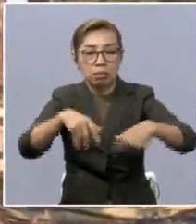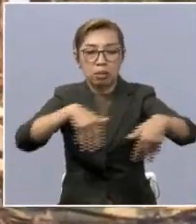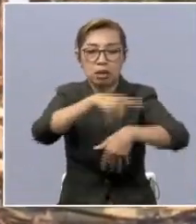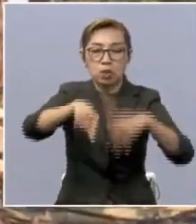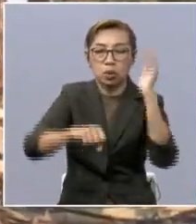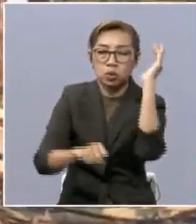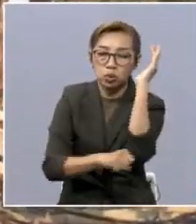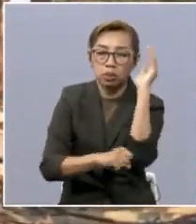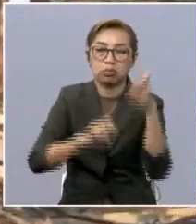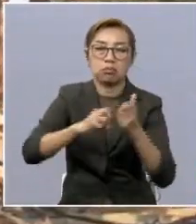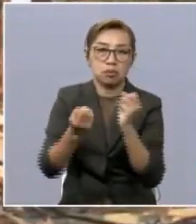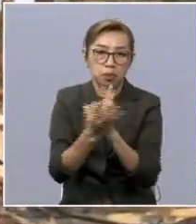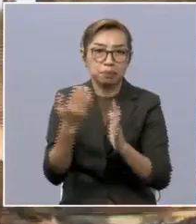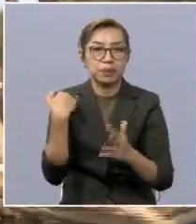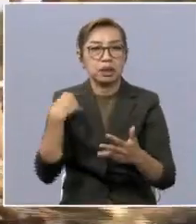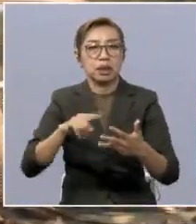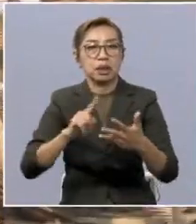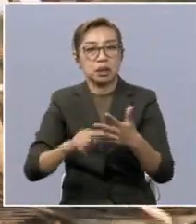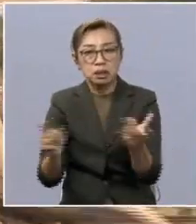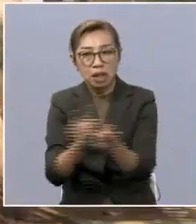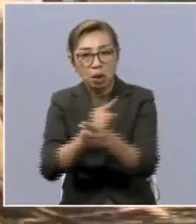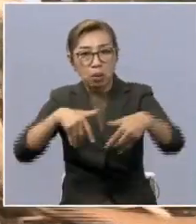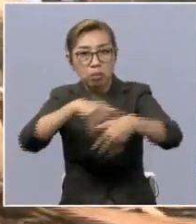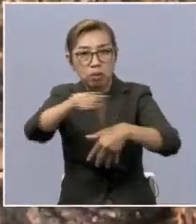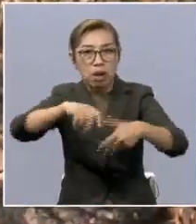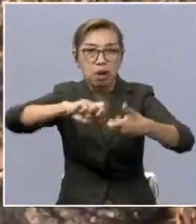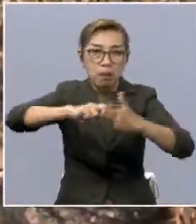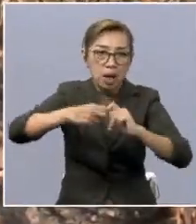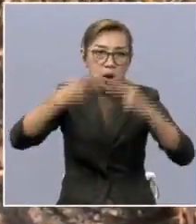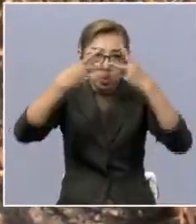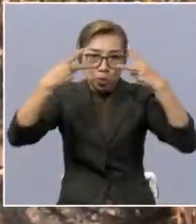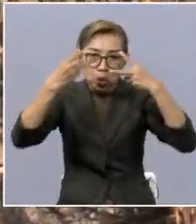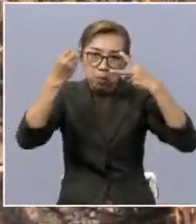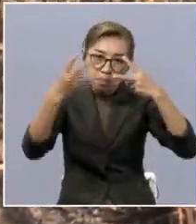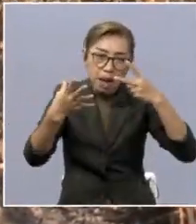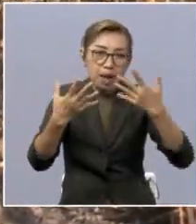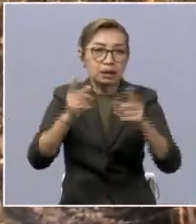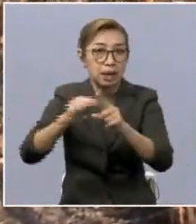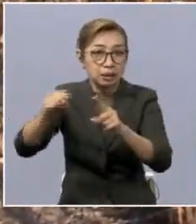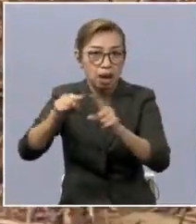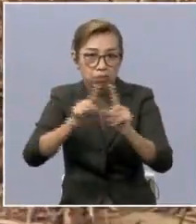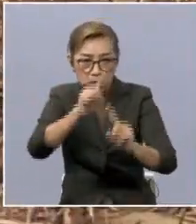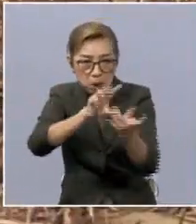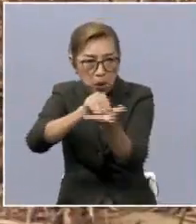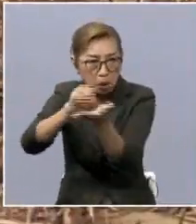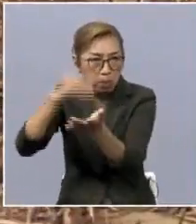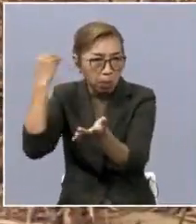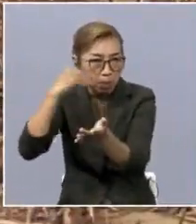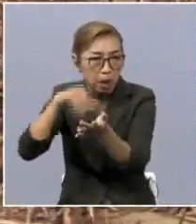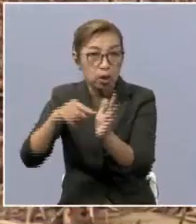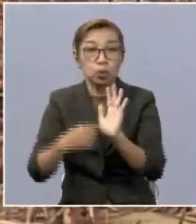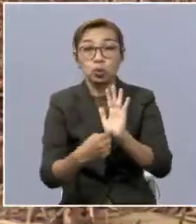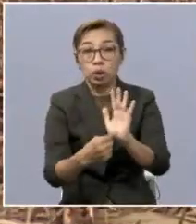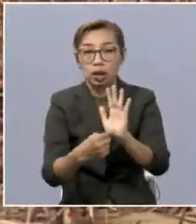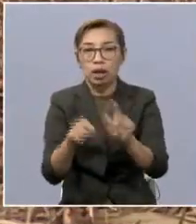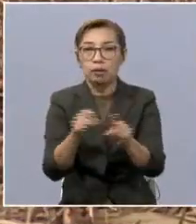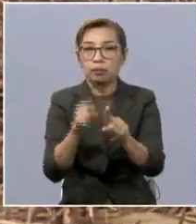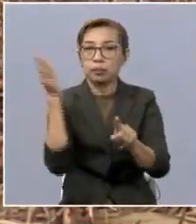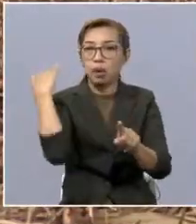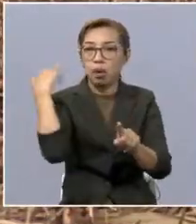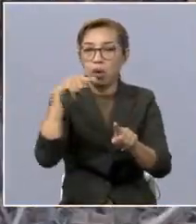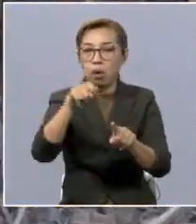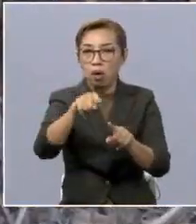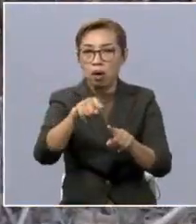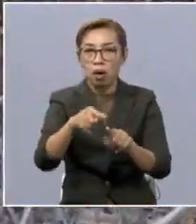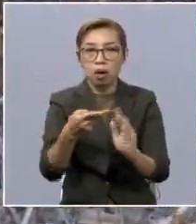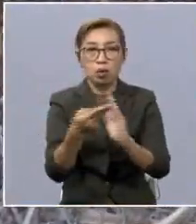ยเป็นอย่างยิ่งปัญหาด้านสังคมอาชญากรรมมีแนวโน้มรุนแรงครับสถิติเกิดขึ้นบ่อยครั้งยกตัวอย่างเหตุการณ์กราดยิง